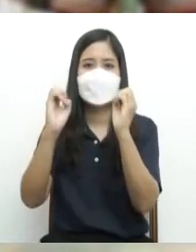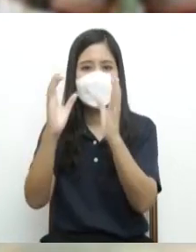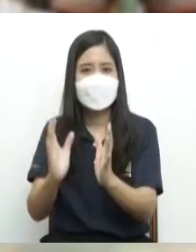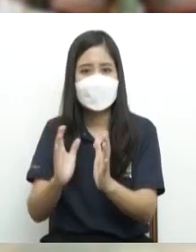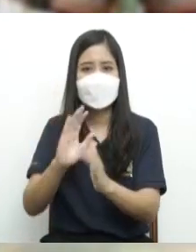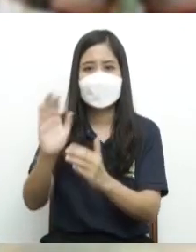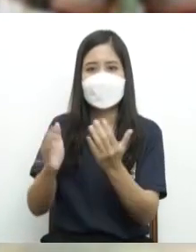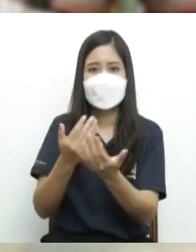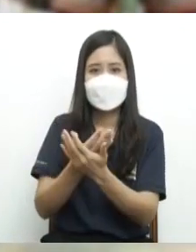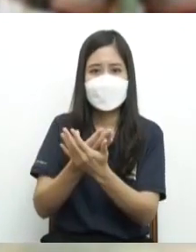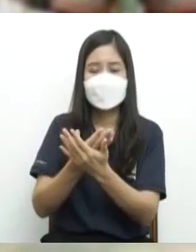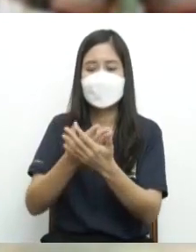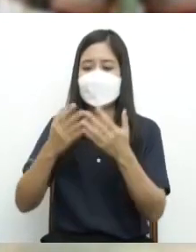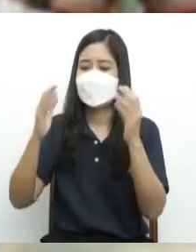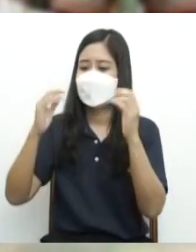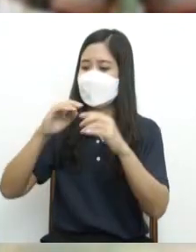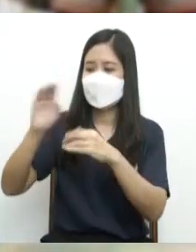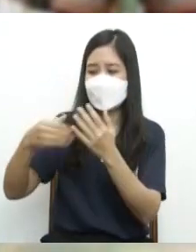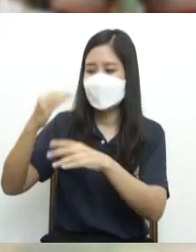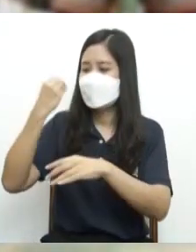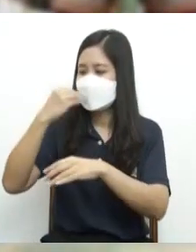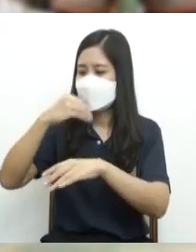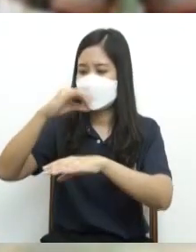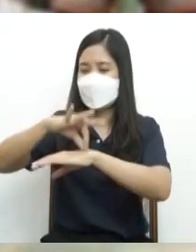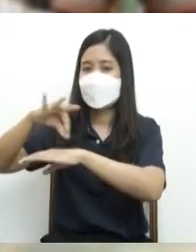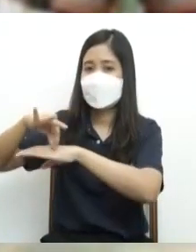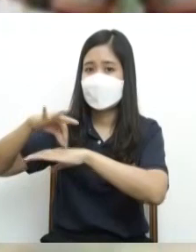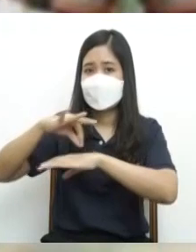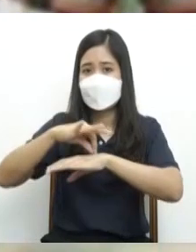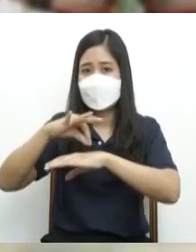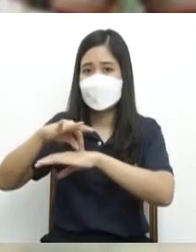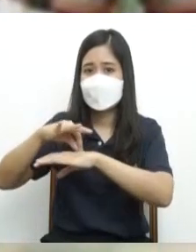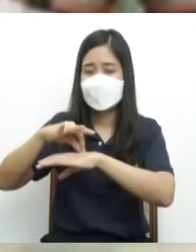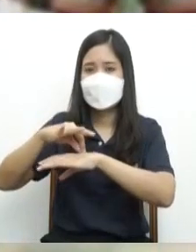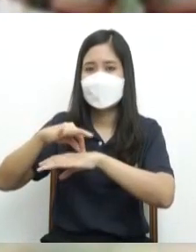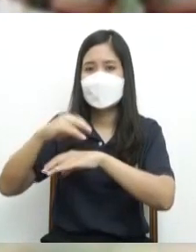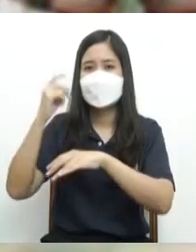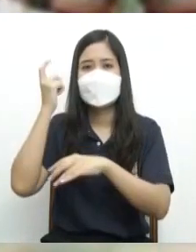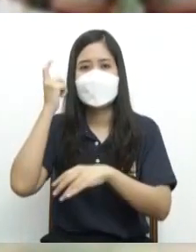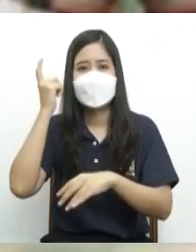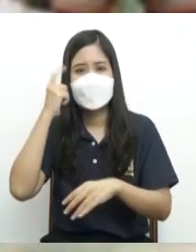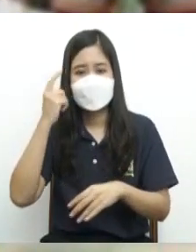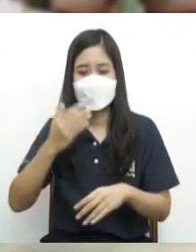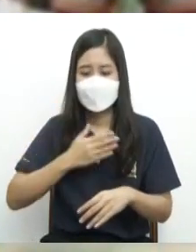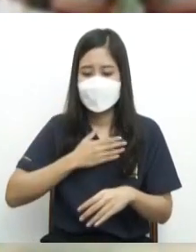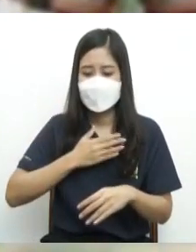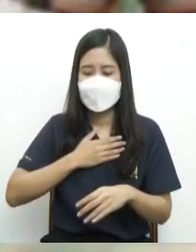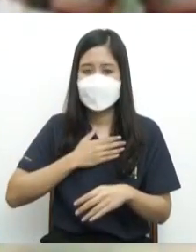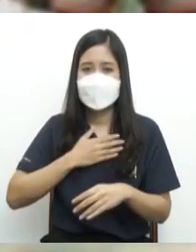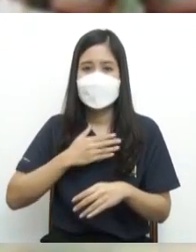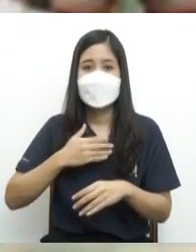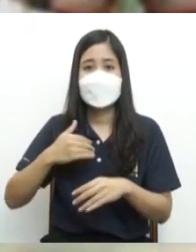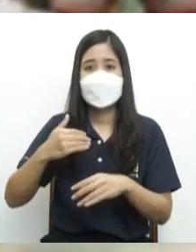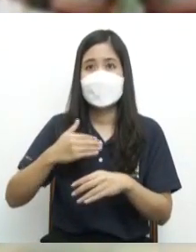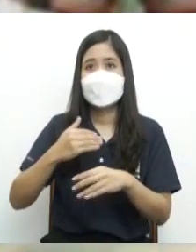ทั้งลูกจ้างประจำลูกจ้างชั่วคราวทุกอย่างกำลังใจมีจากผม 100% เพราะว่า เป็นสิ่งที่ไม่ต้องซื้อหาแต่มีราคาม